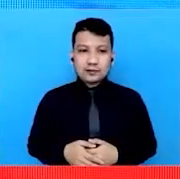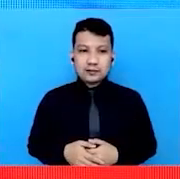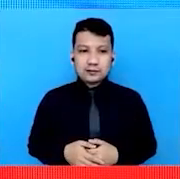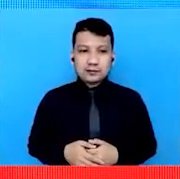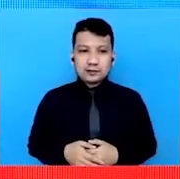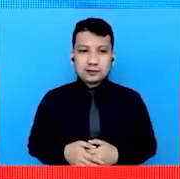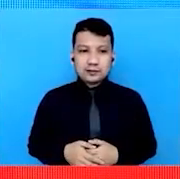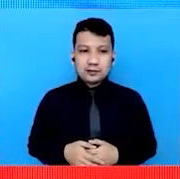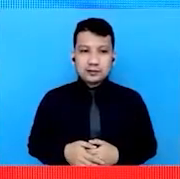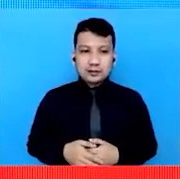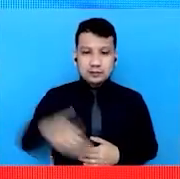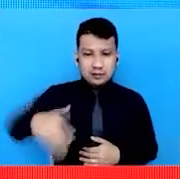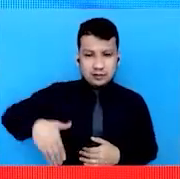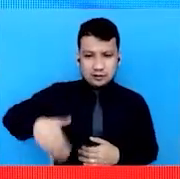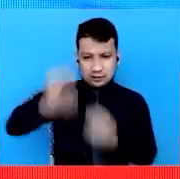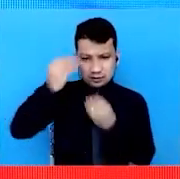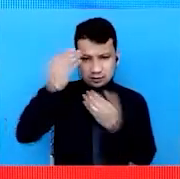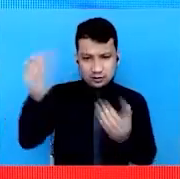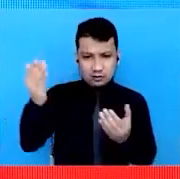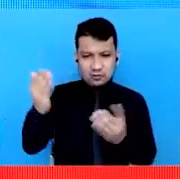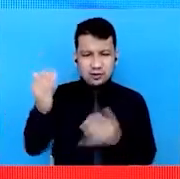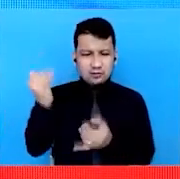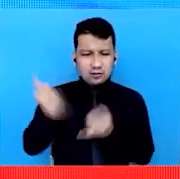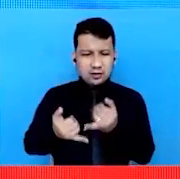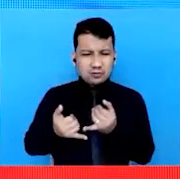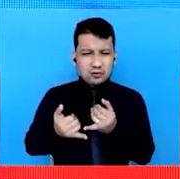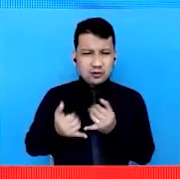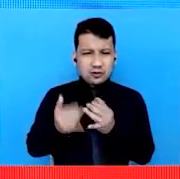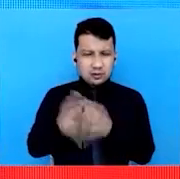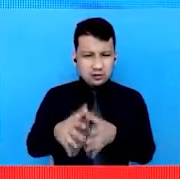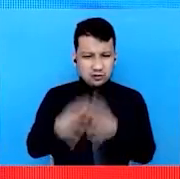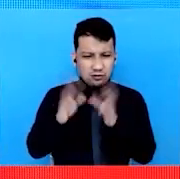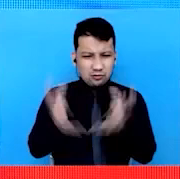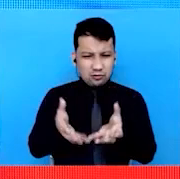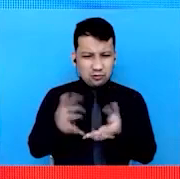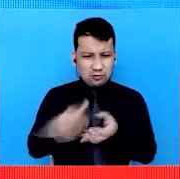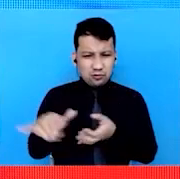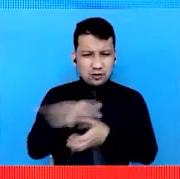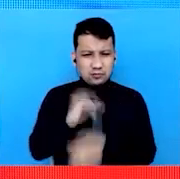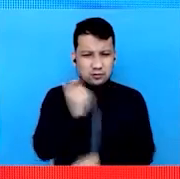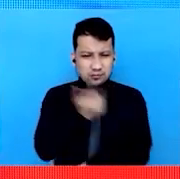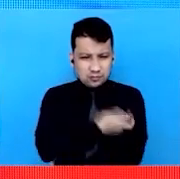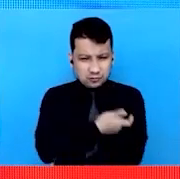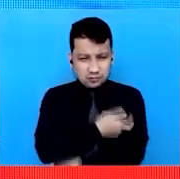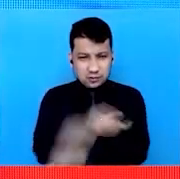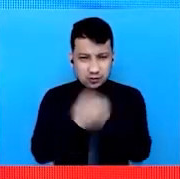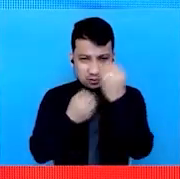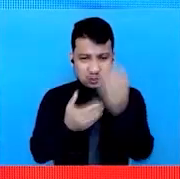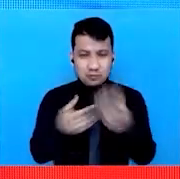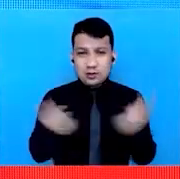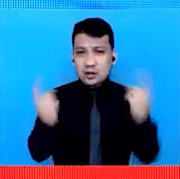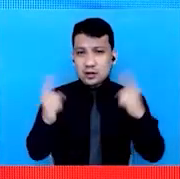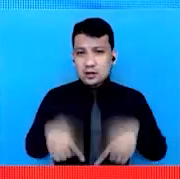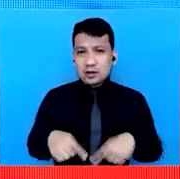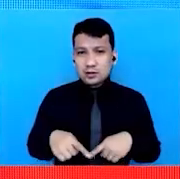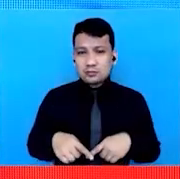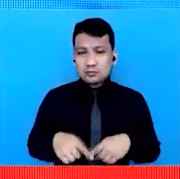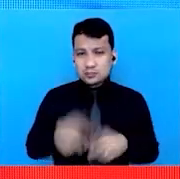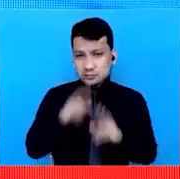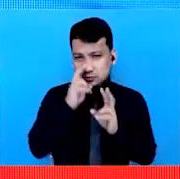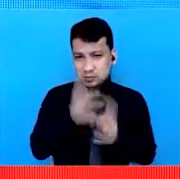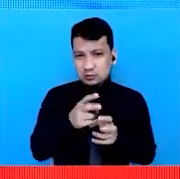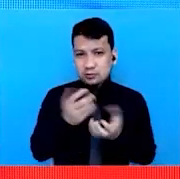nakagalak sa buong mundo ang Pilipinas pagdating sa pagbabakuna at pagpapatupad ng restriction sa gitna